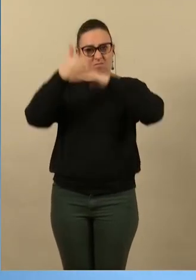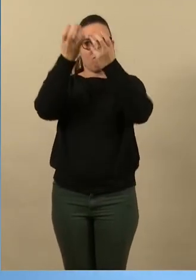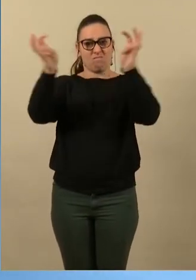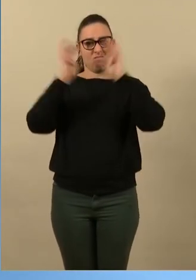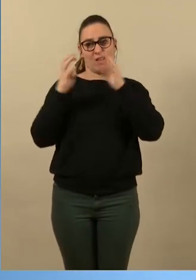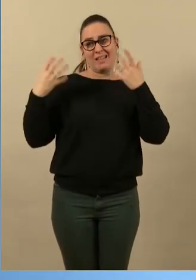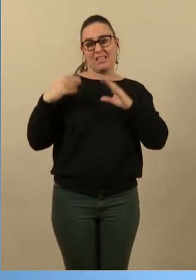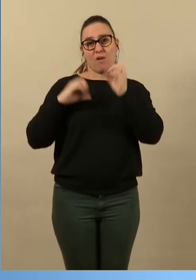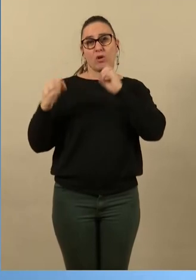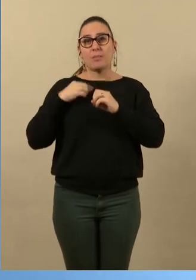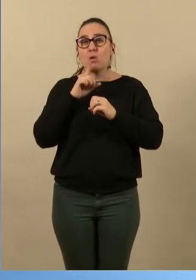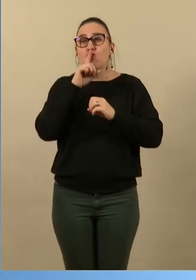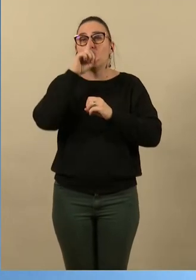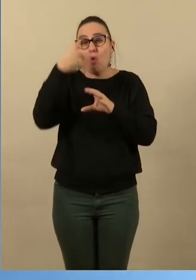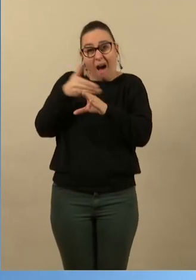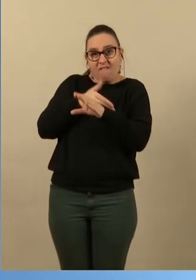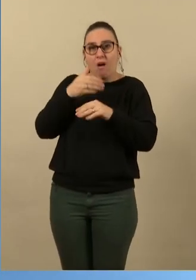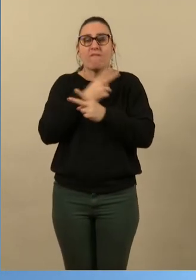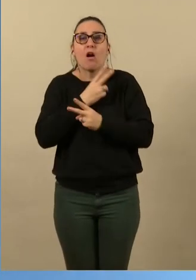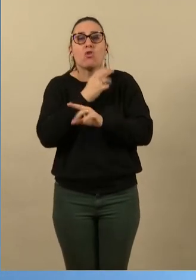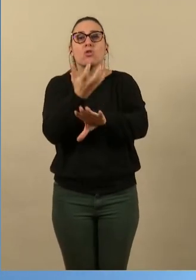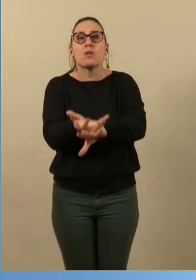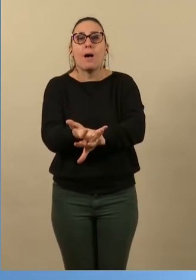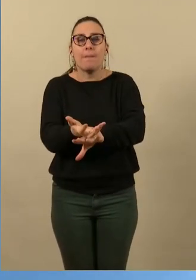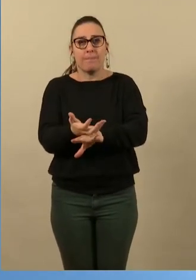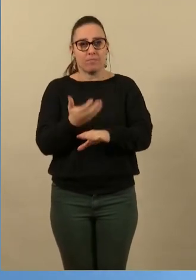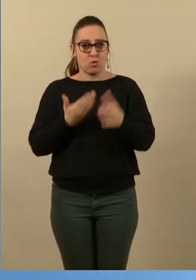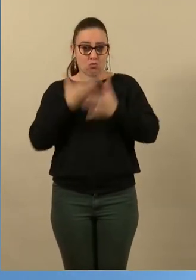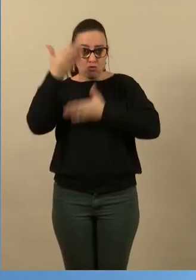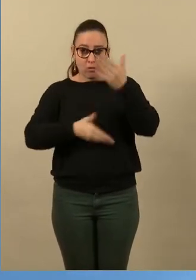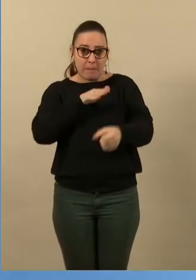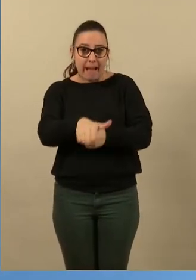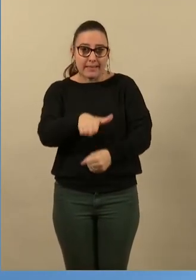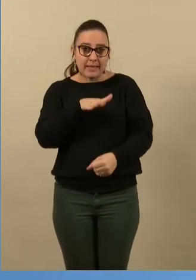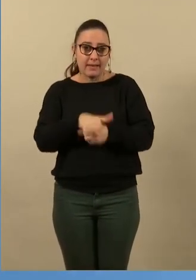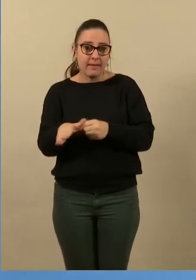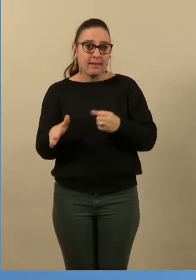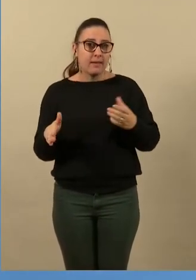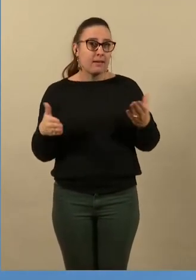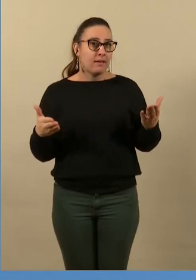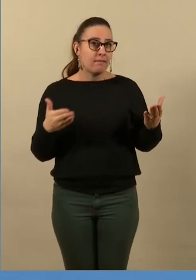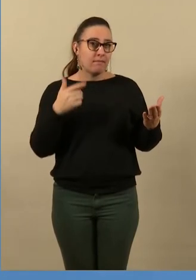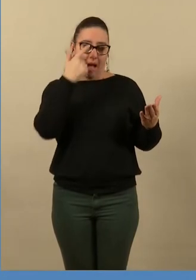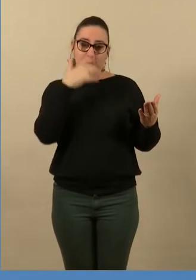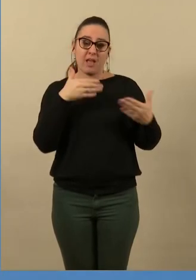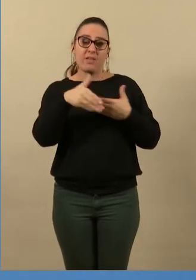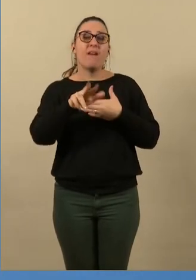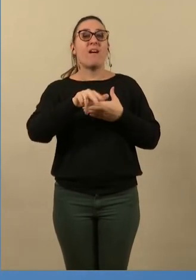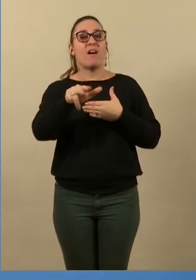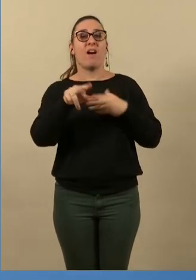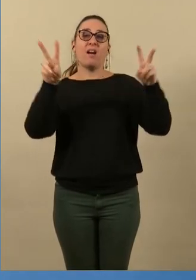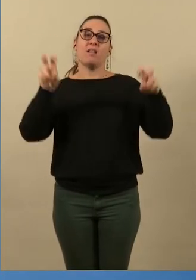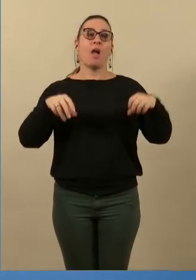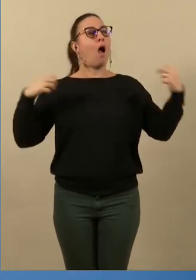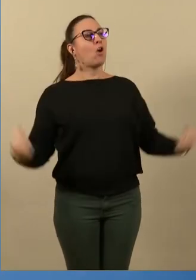l'avant-veille des vacances cette journée donc restera très insuffisante et risque très vite de ne se résumer qu'à une opération de